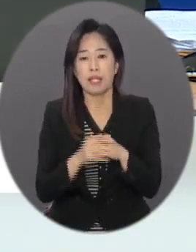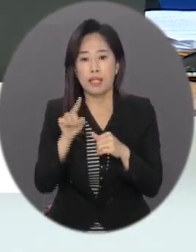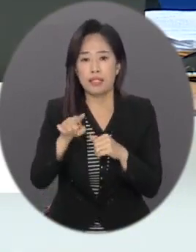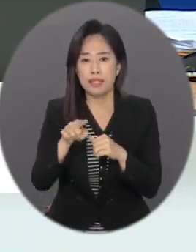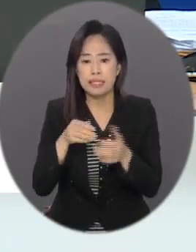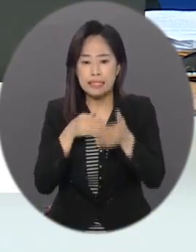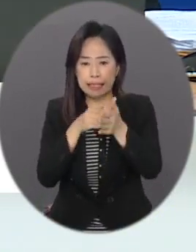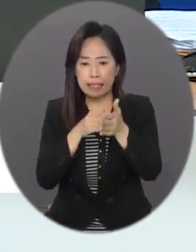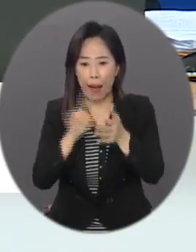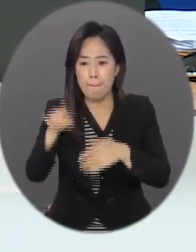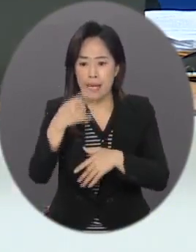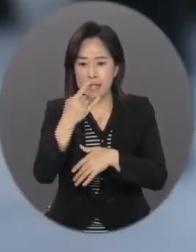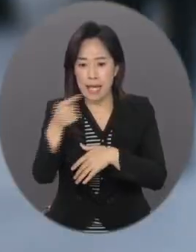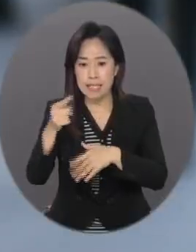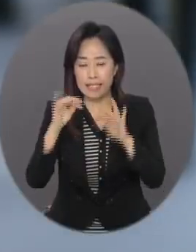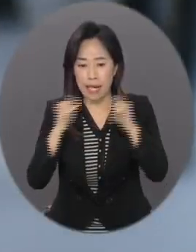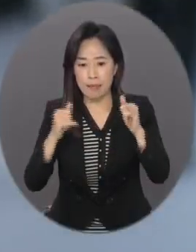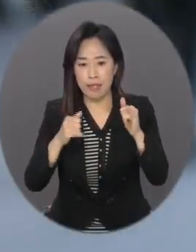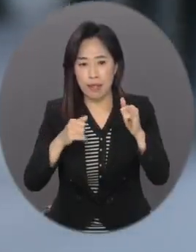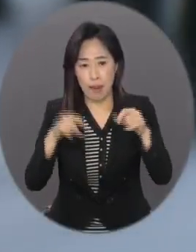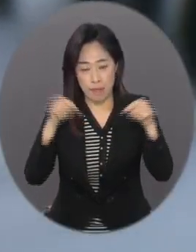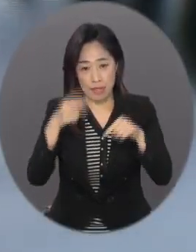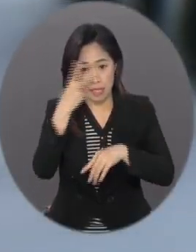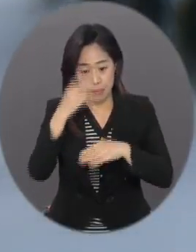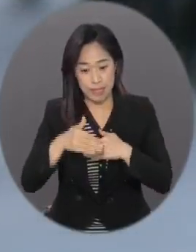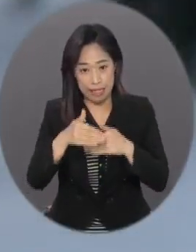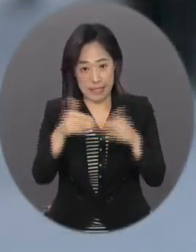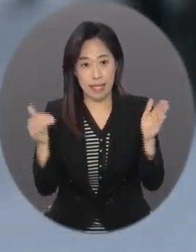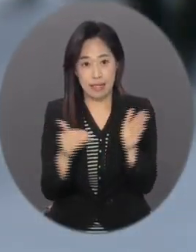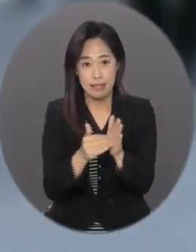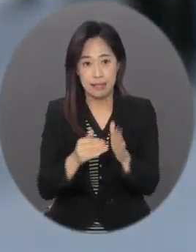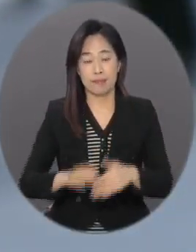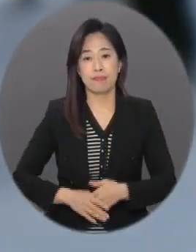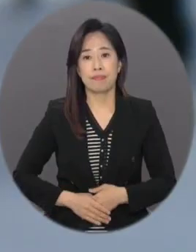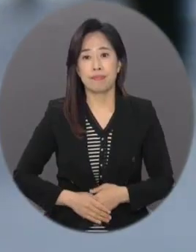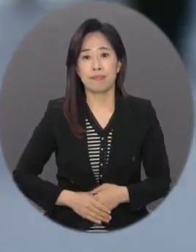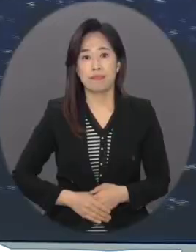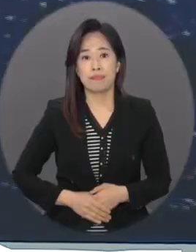신청자 팩 1명에 대해 칸 면접 심사 도 진행했습니다